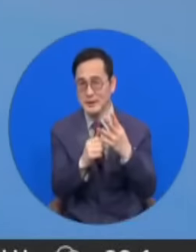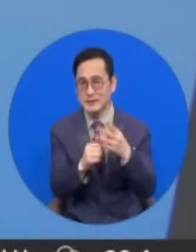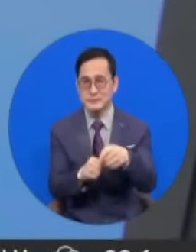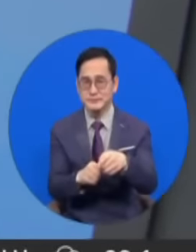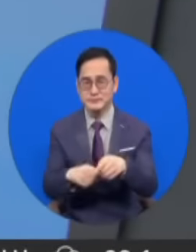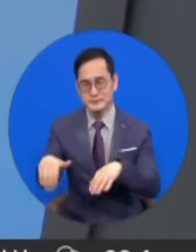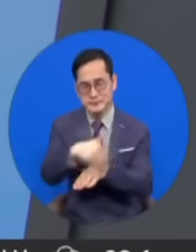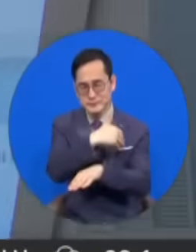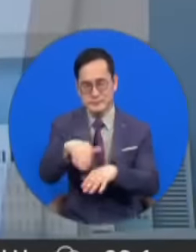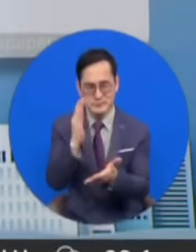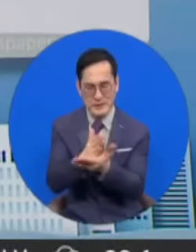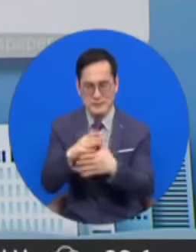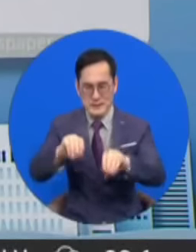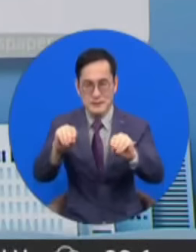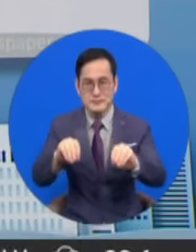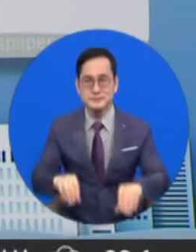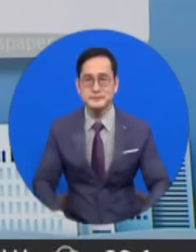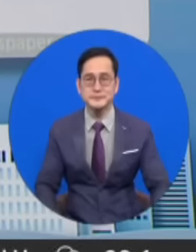통금.